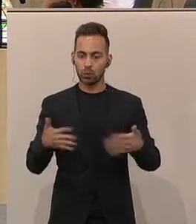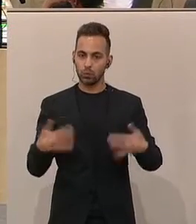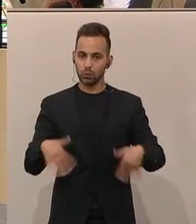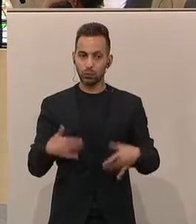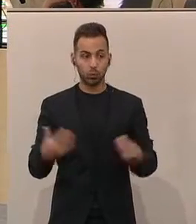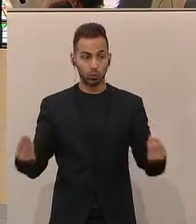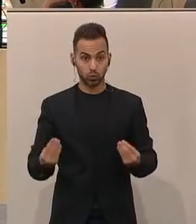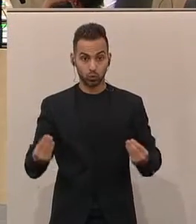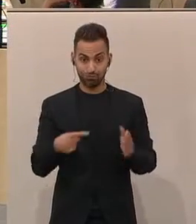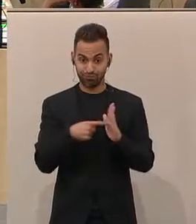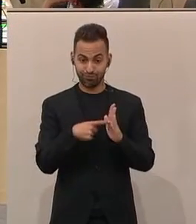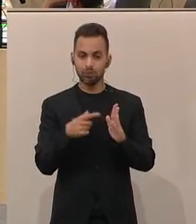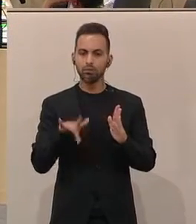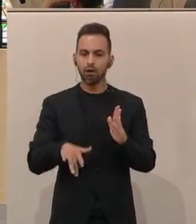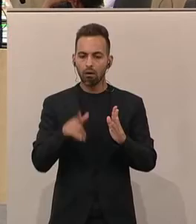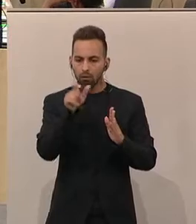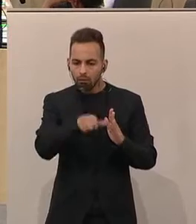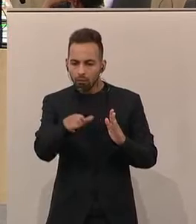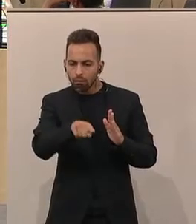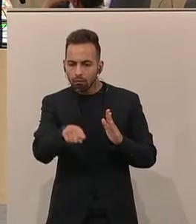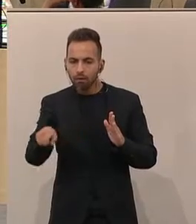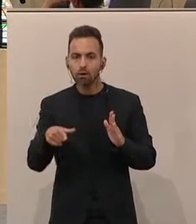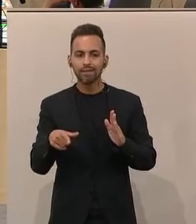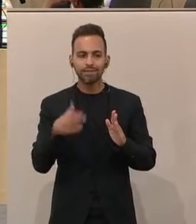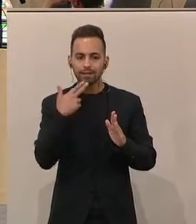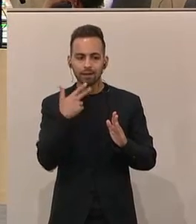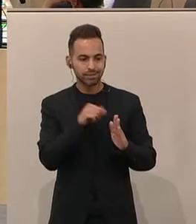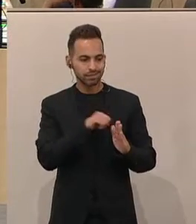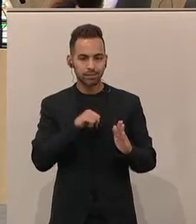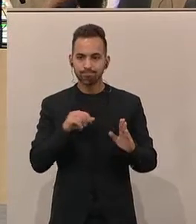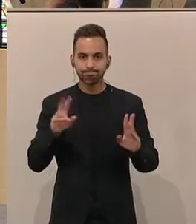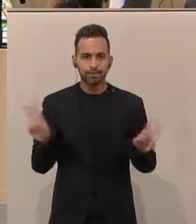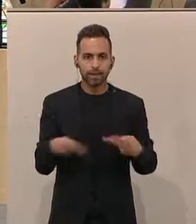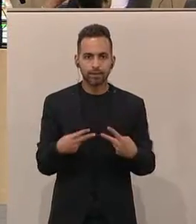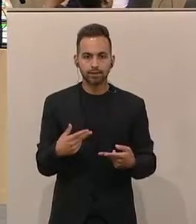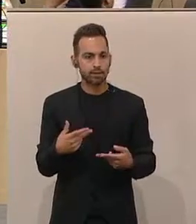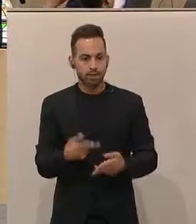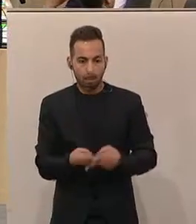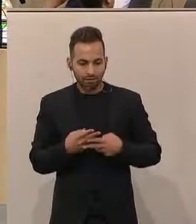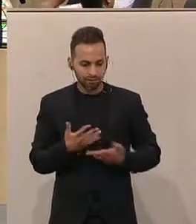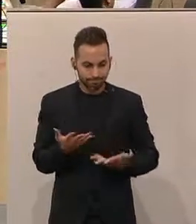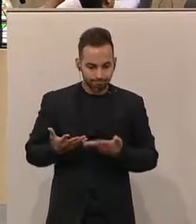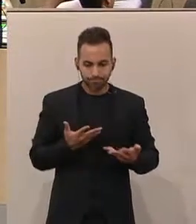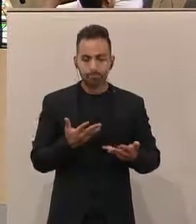haben dieses Gesetz genutzt, um einen damit überhaupt nicht zusammenhängenden